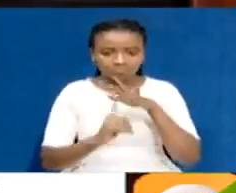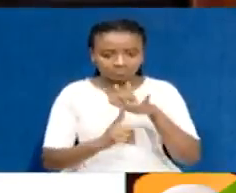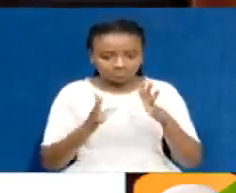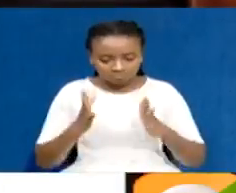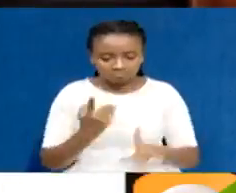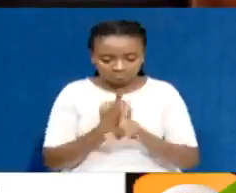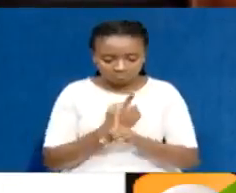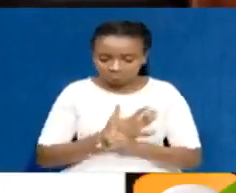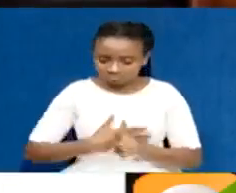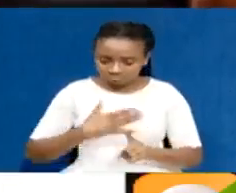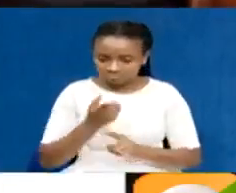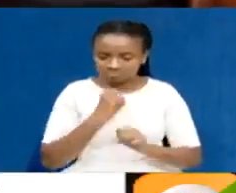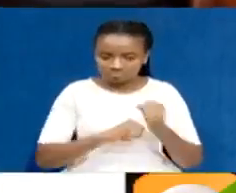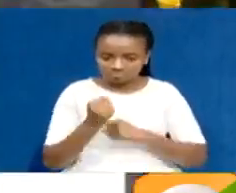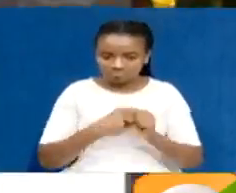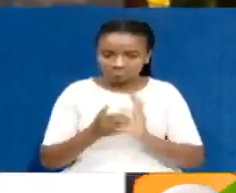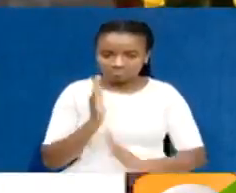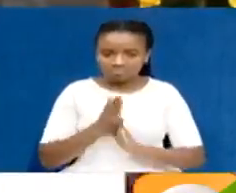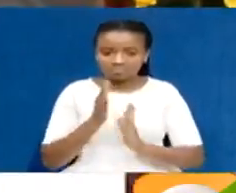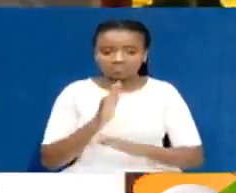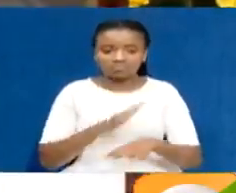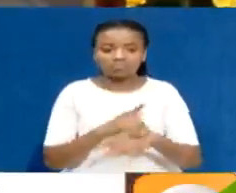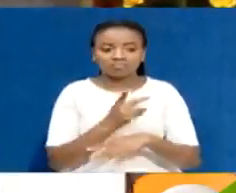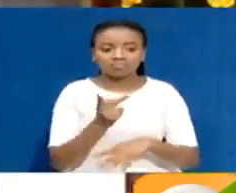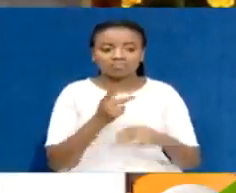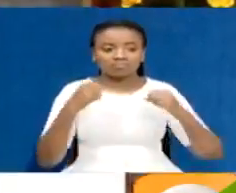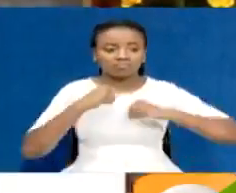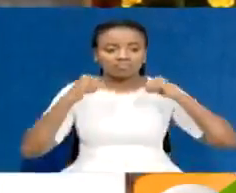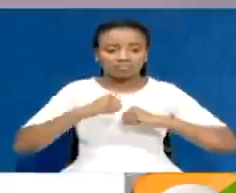yanatekelezwa haraka iwezekanavyo. Hassan Mugambi, Citizen Nipashe.